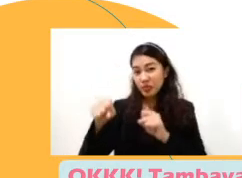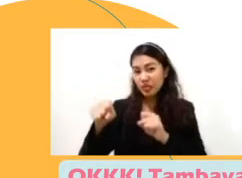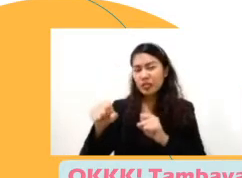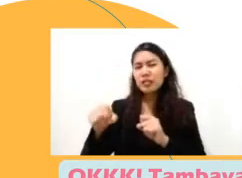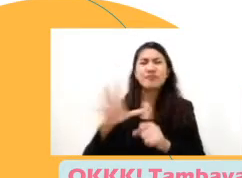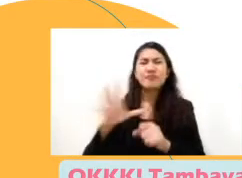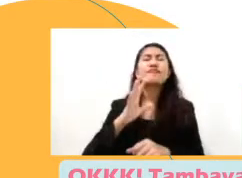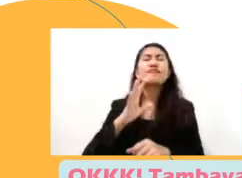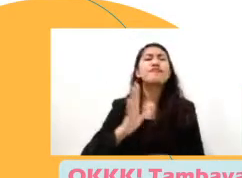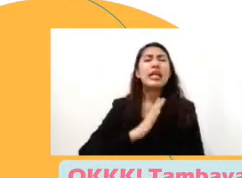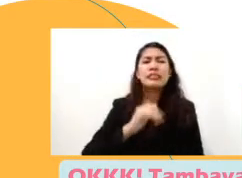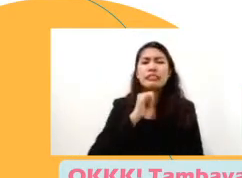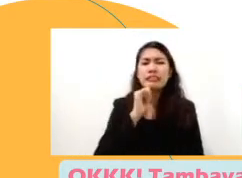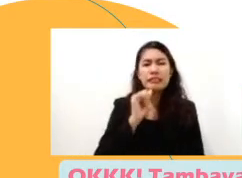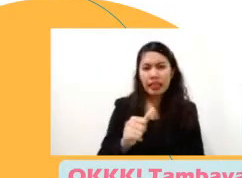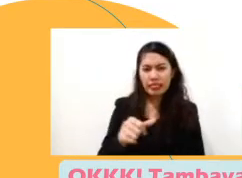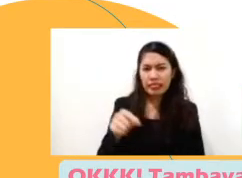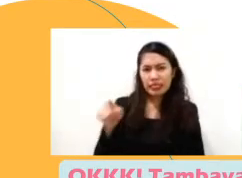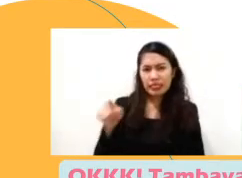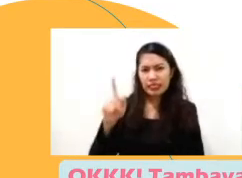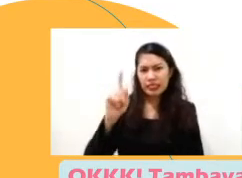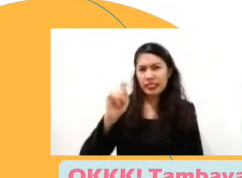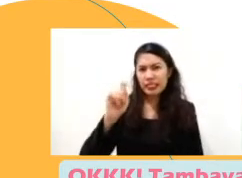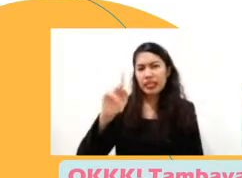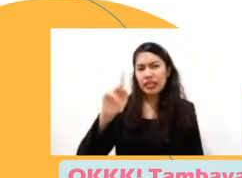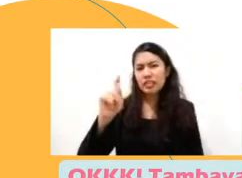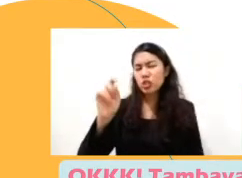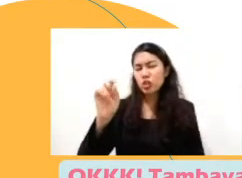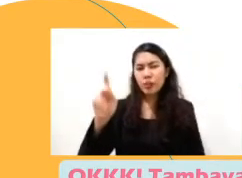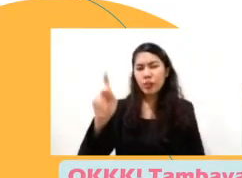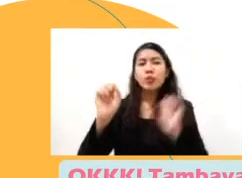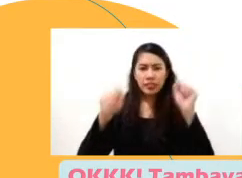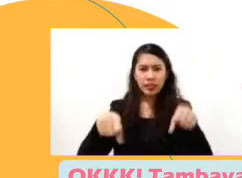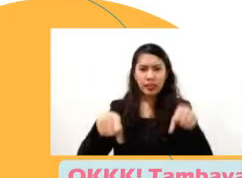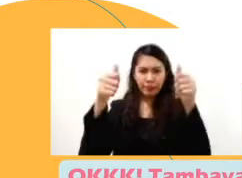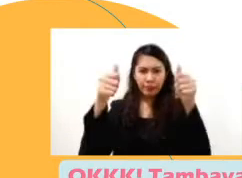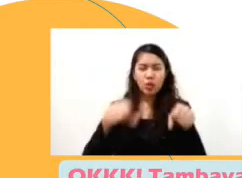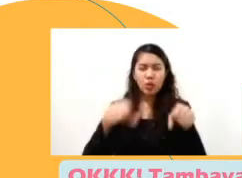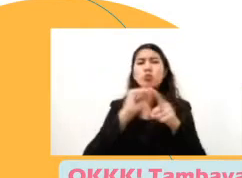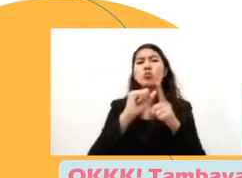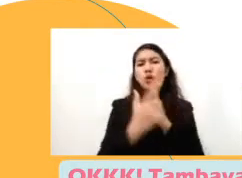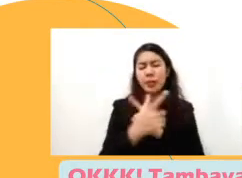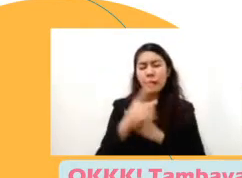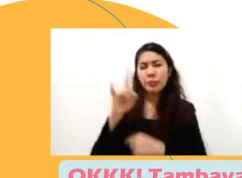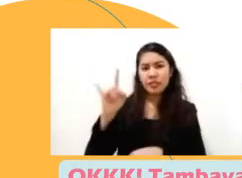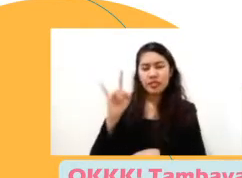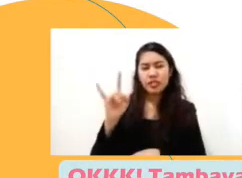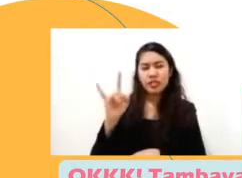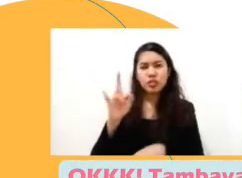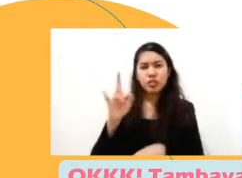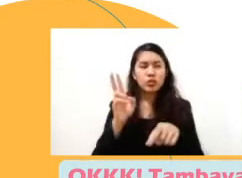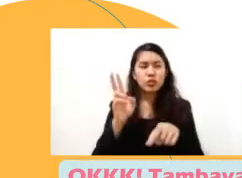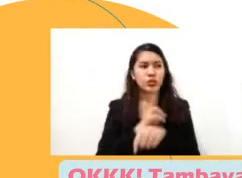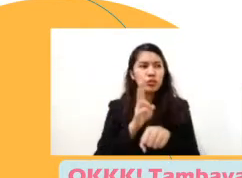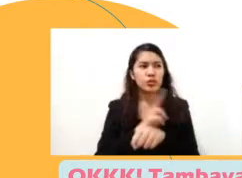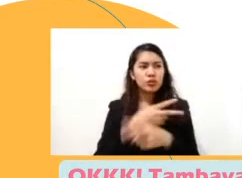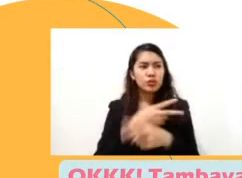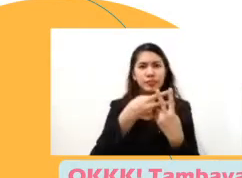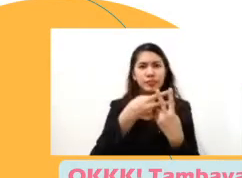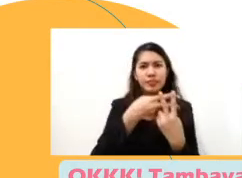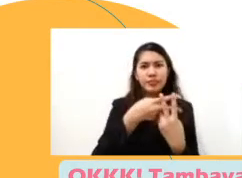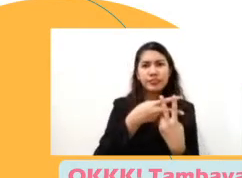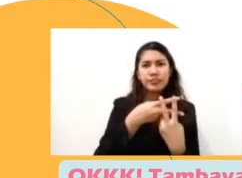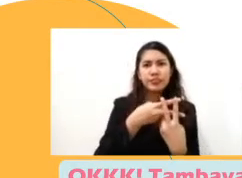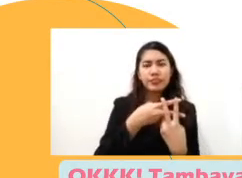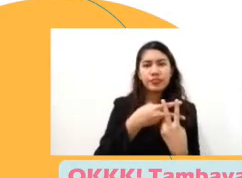pero mukha lang siyang TikTok video. Post niyo sa social media and use the hashtag. Ano ba ang pa-hashtag natin, Kuya Sig?